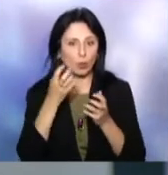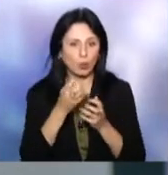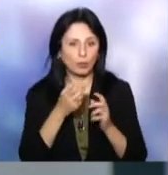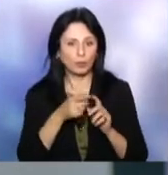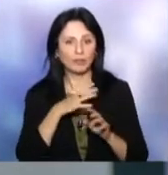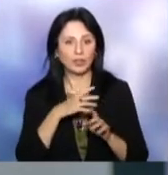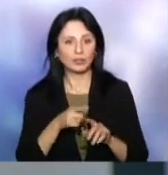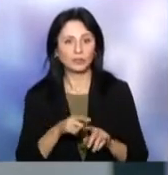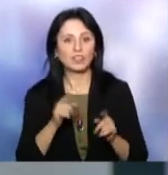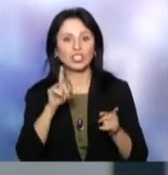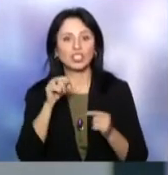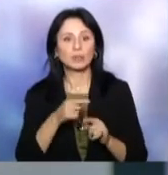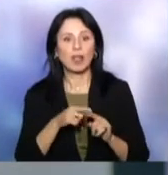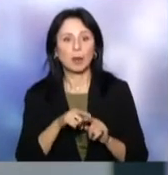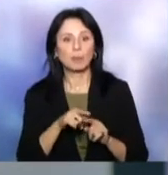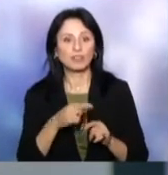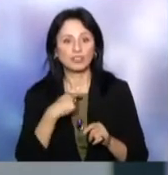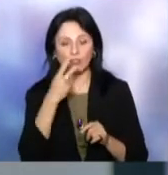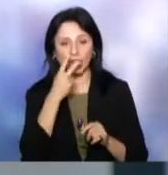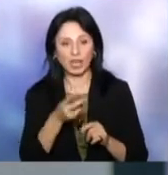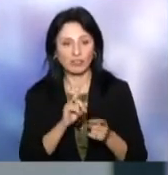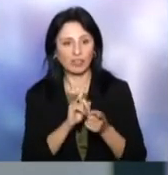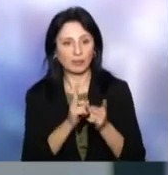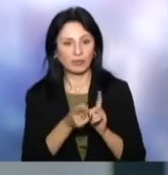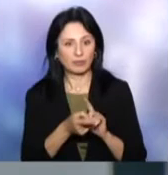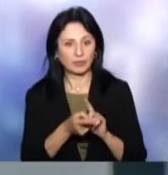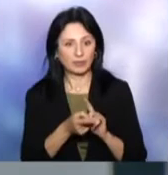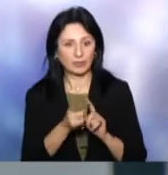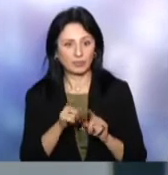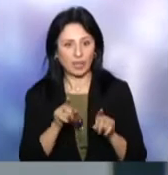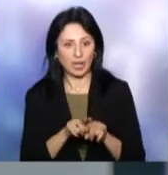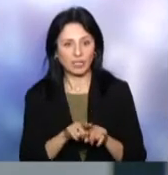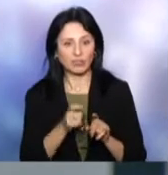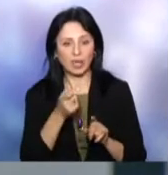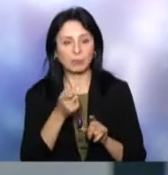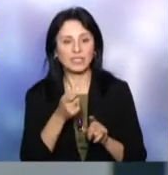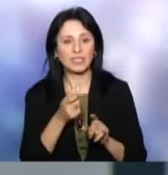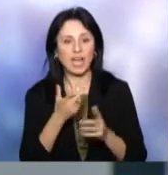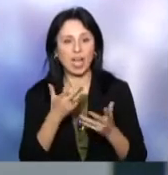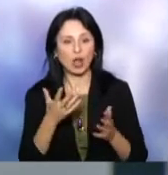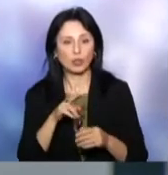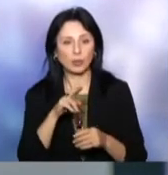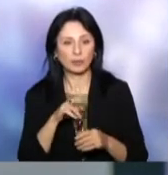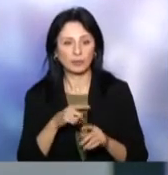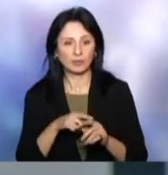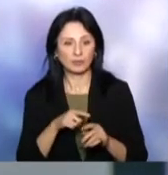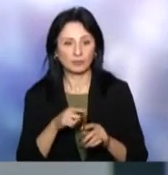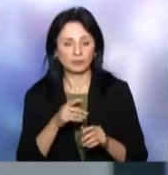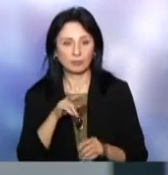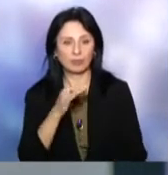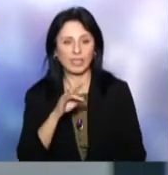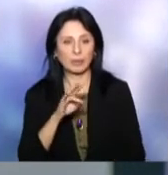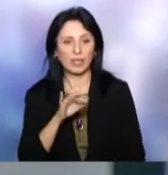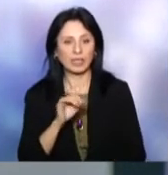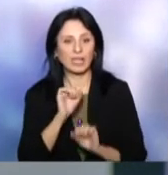შერჩენილი. შესაბამისად ამ ევოლუციას ჩვენ ხედავთ. არის რა პიგმენტი ასეთი მცირე რაოდენობით ბავშვთა ასაკში, რა კოლია ნაკლებად არის